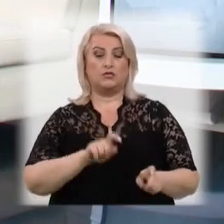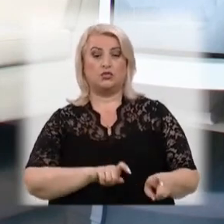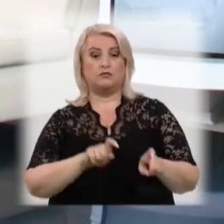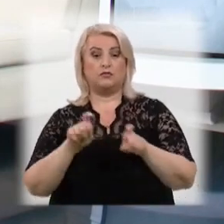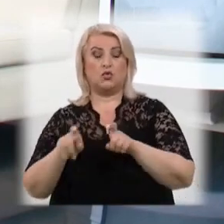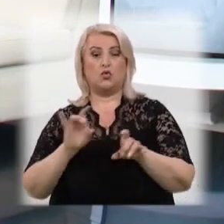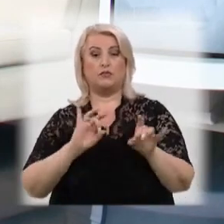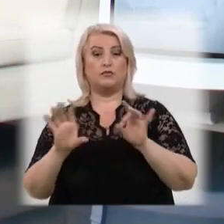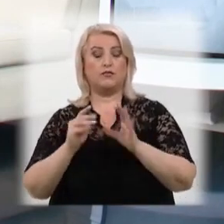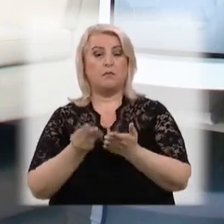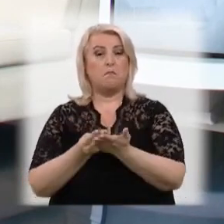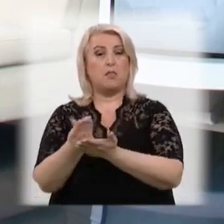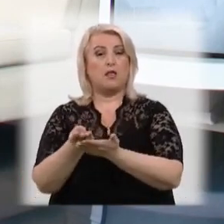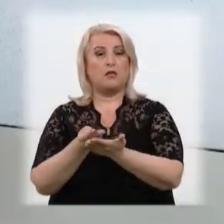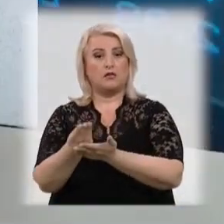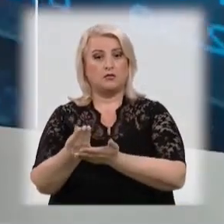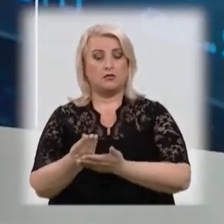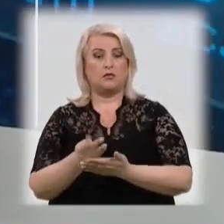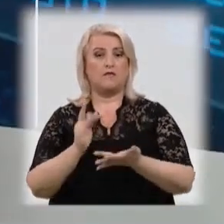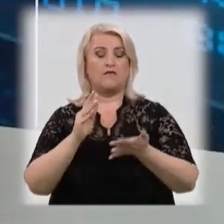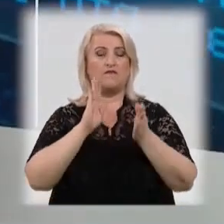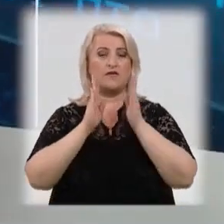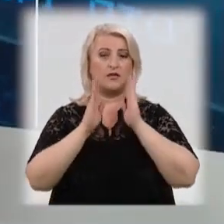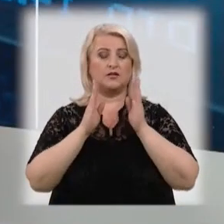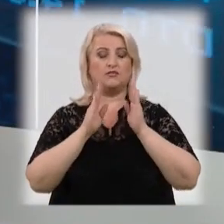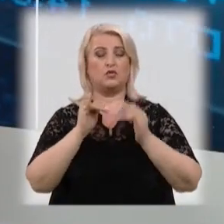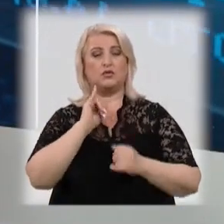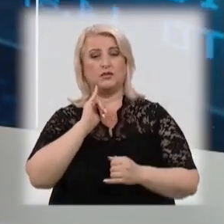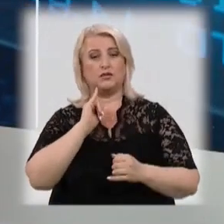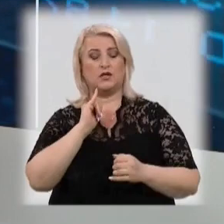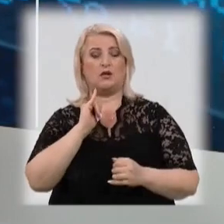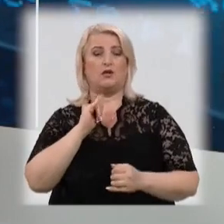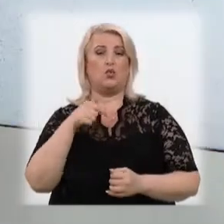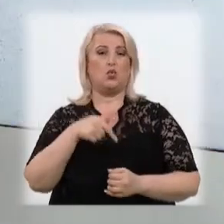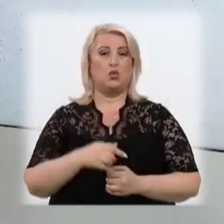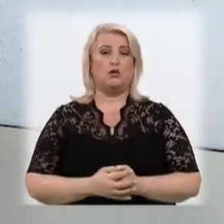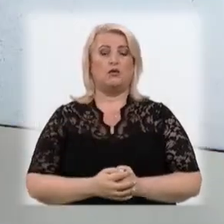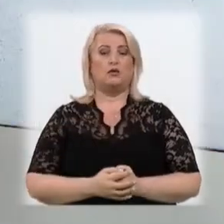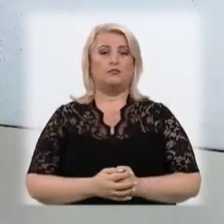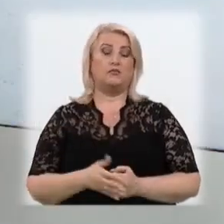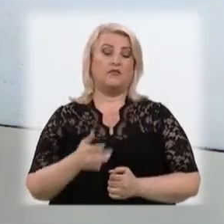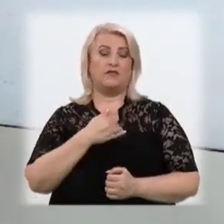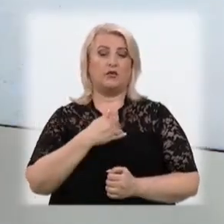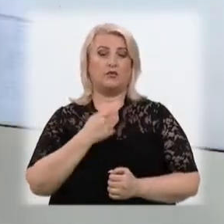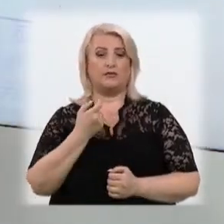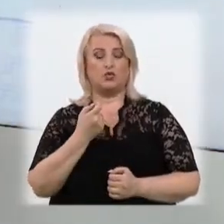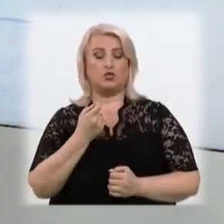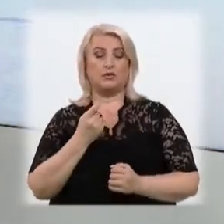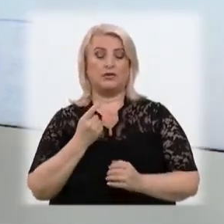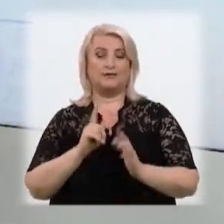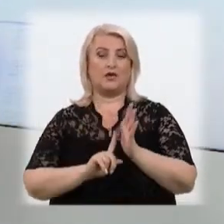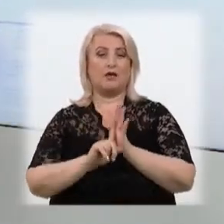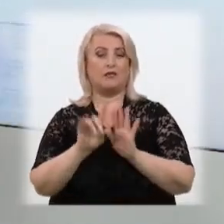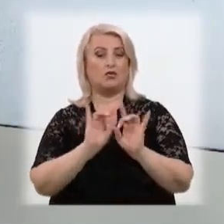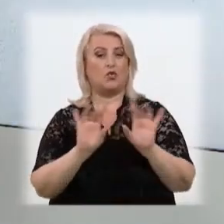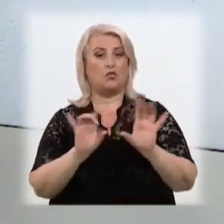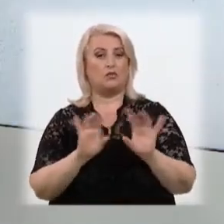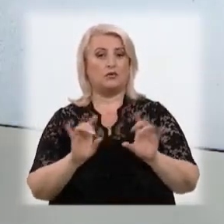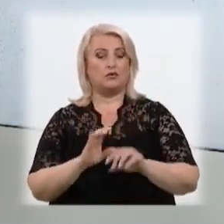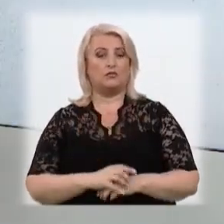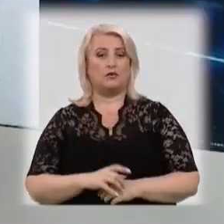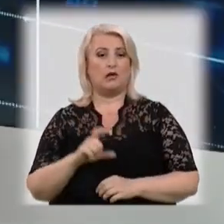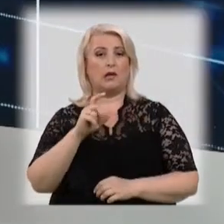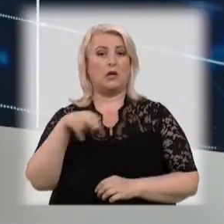publicitatea plătită Facebook Instagram Google și aici întâi aș vrea să faci un motorii că e de introducere Ce înseamnă a